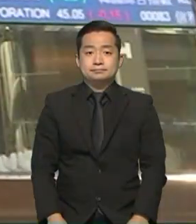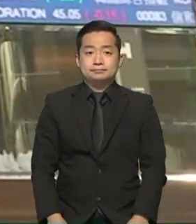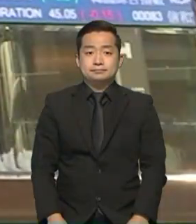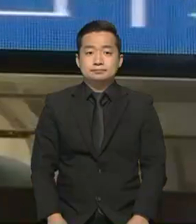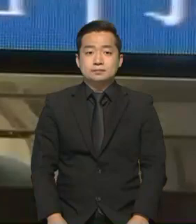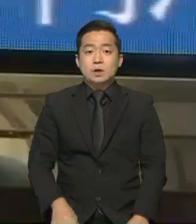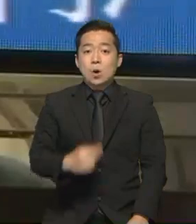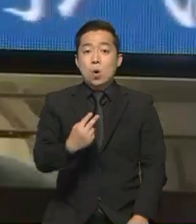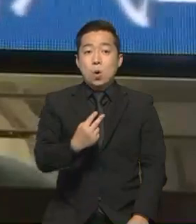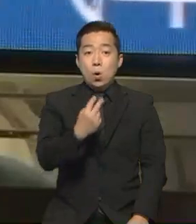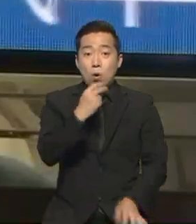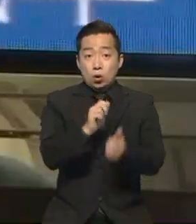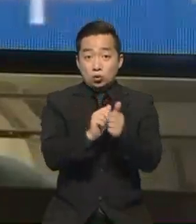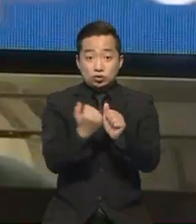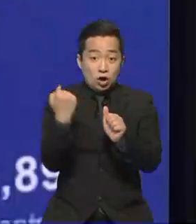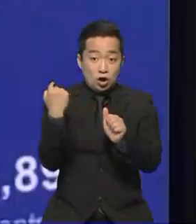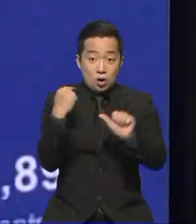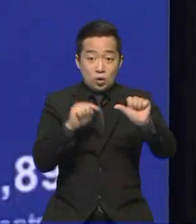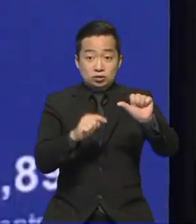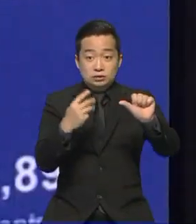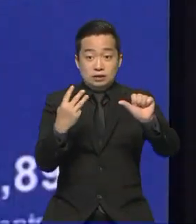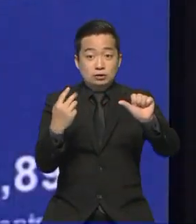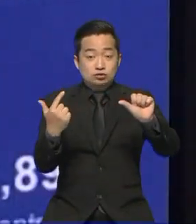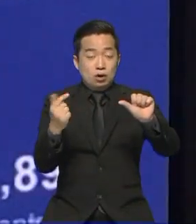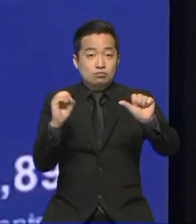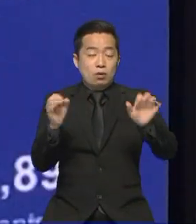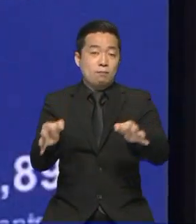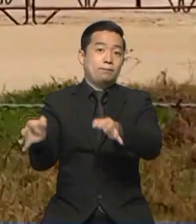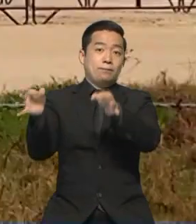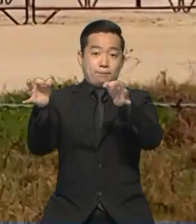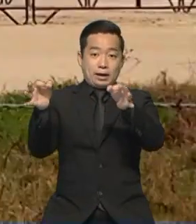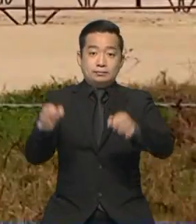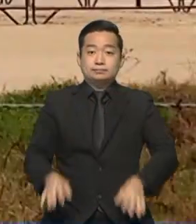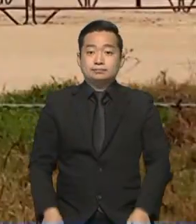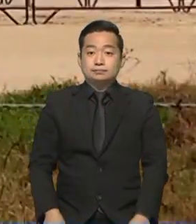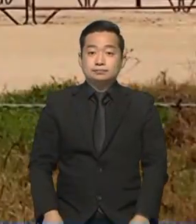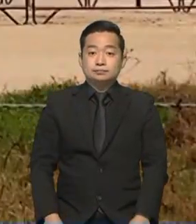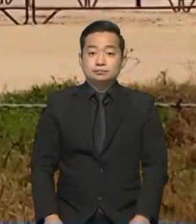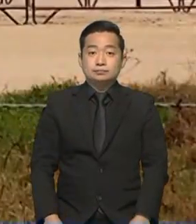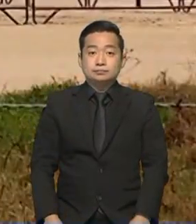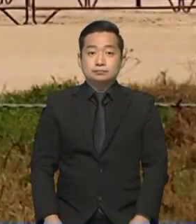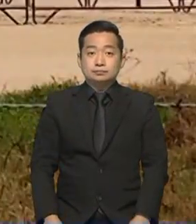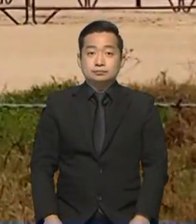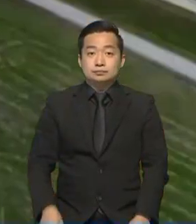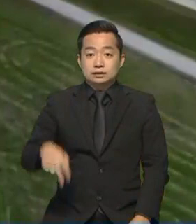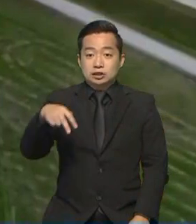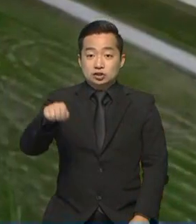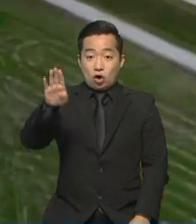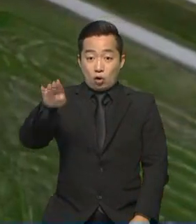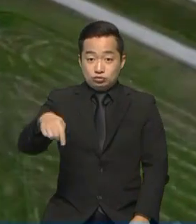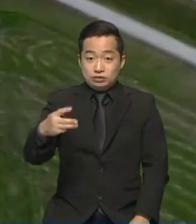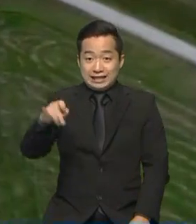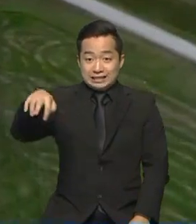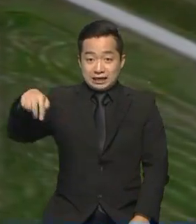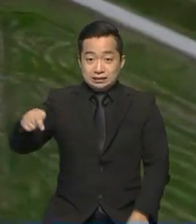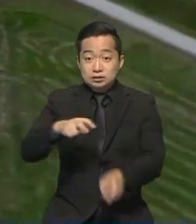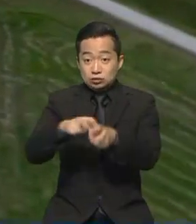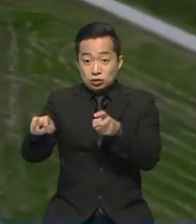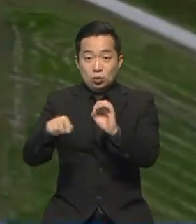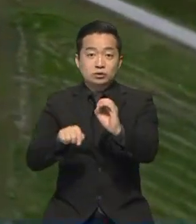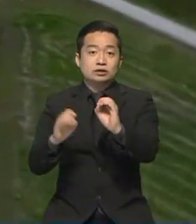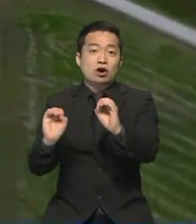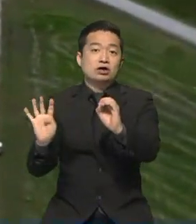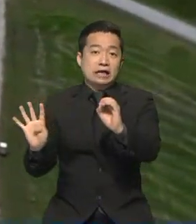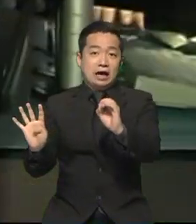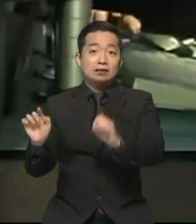홍콩 증시는 어제 5.36% 급등했습니다. 서부 텍사스산 원유 가격도 5.04% 상승해